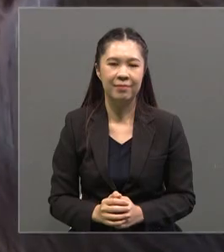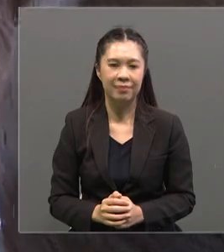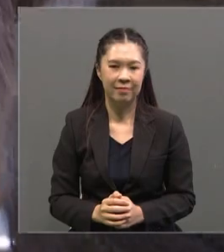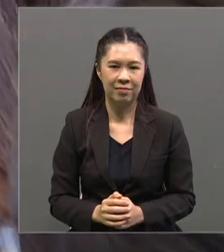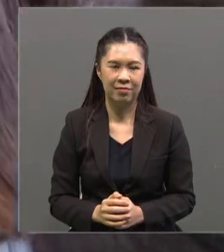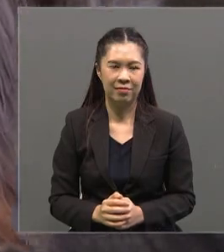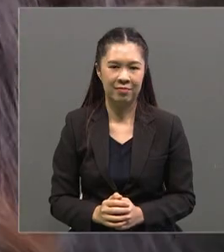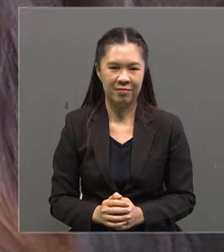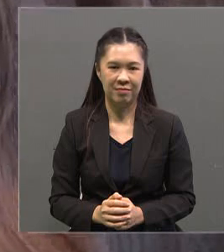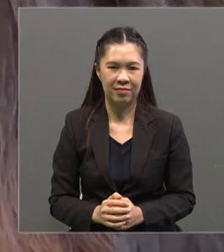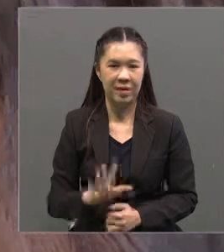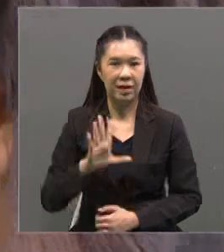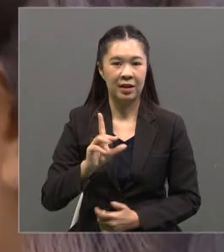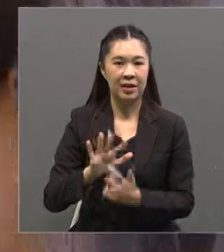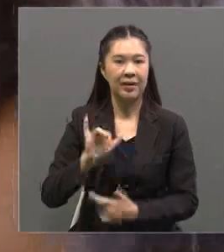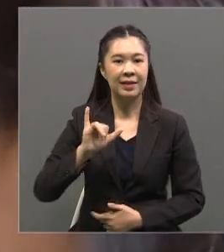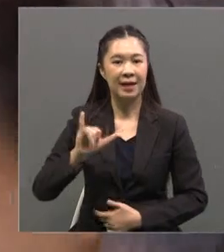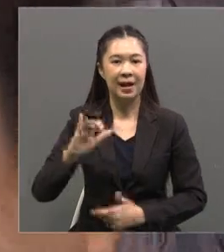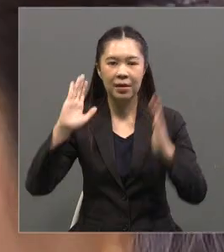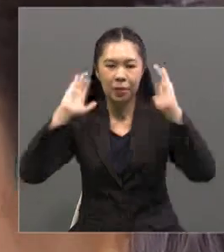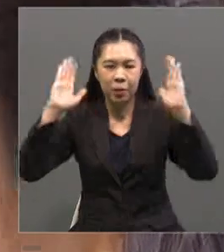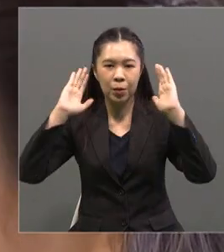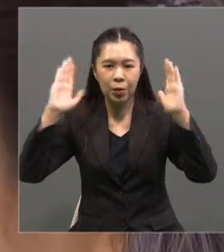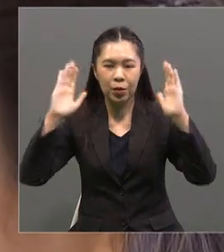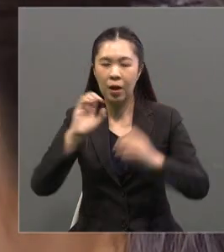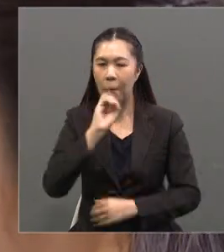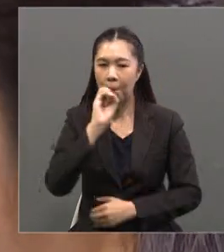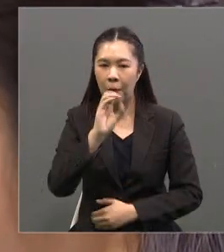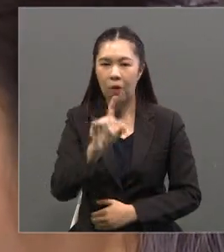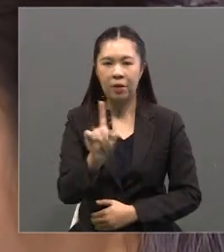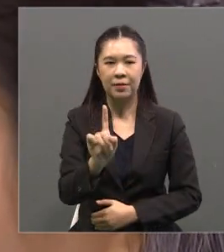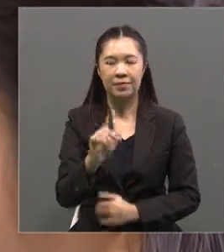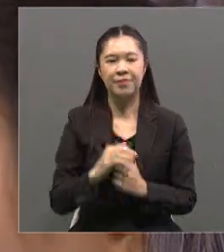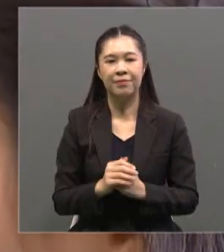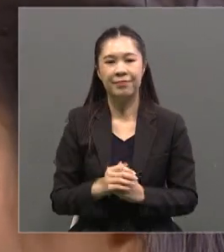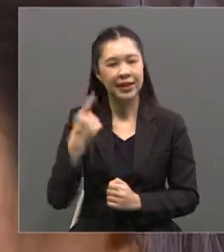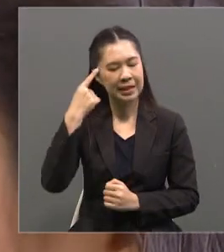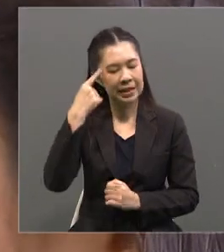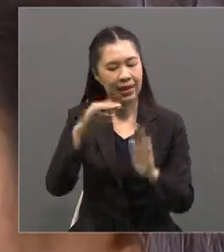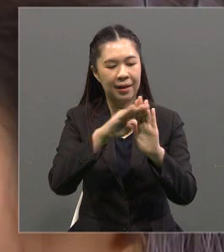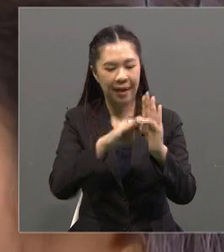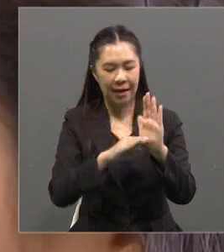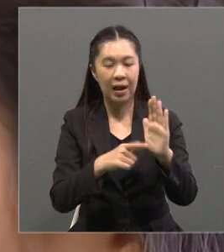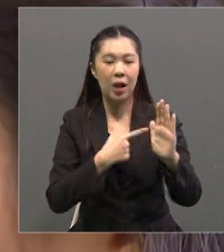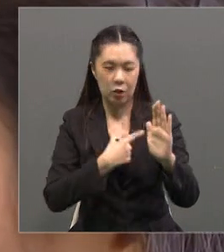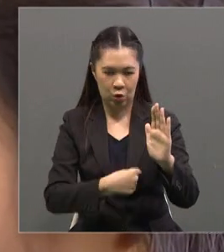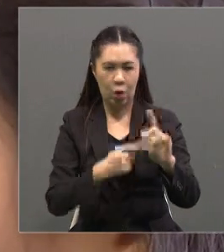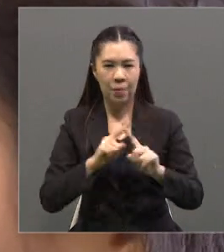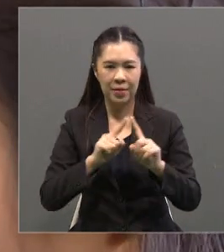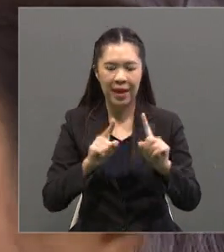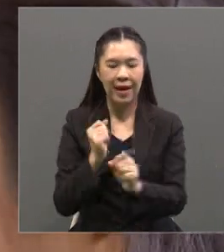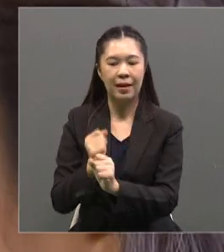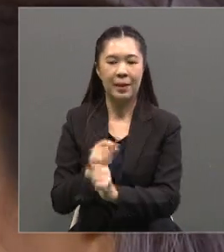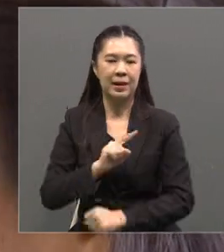คือย้ำก่อนอย่างที่คุณชัยวัชรงค์โฆษกประจำสำนักนายกรัฐมนตรีบอกไปเมื่อสักครู่นี้เห็นชอบในหลักการนะคะแต่ว่าเดี๋ยวจะให้หน่วยงานที่เกี่ยวข้อง